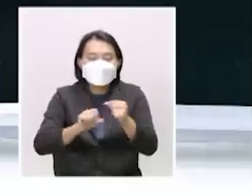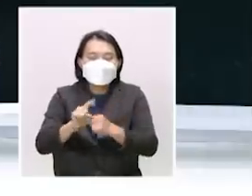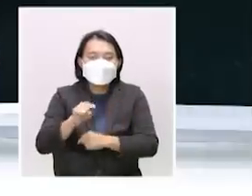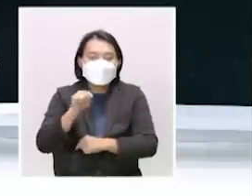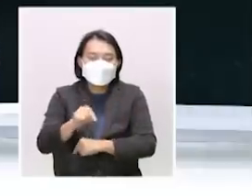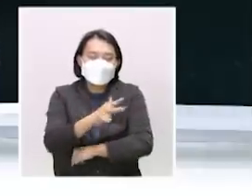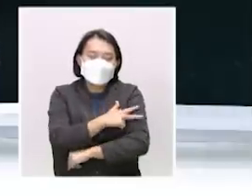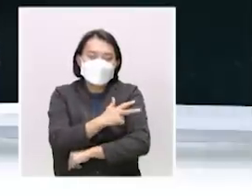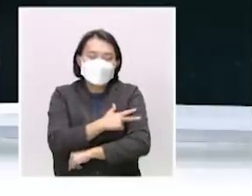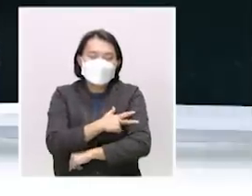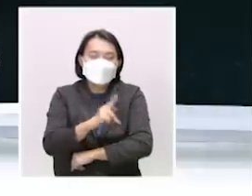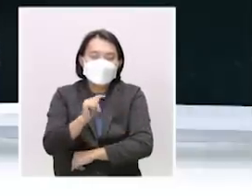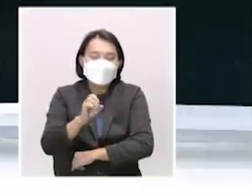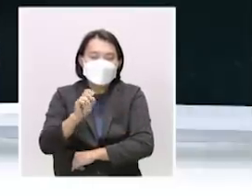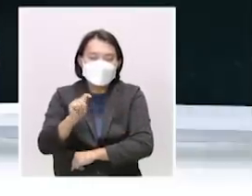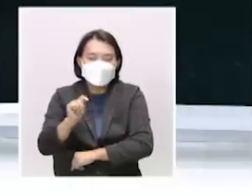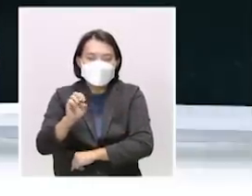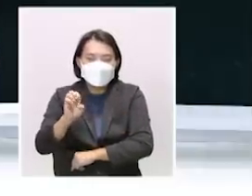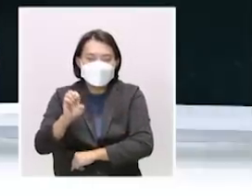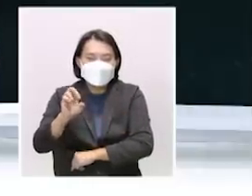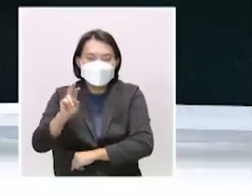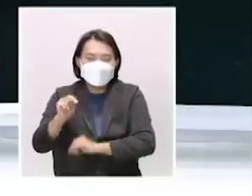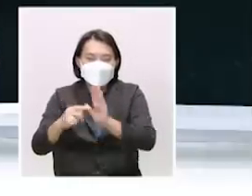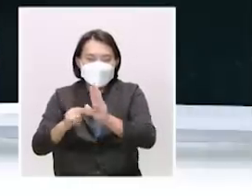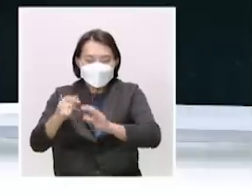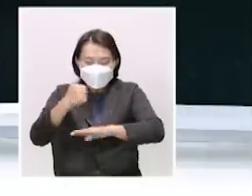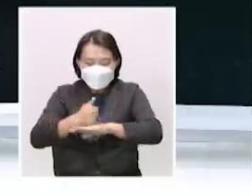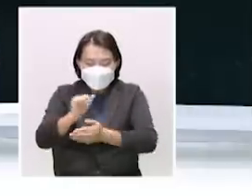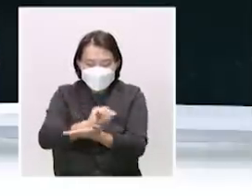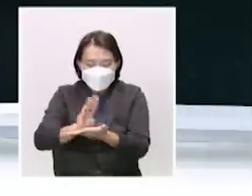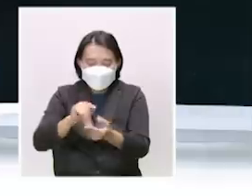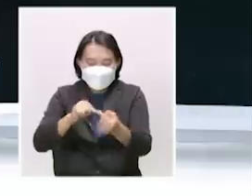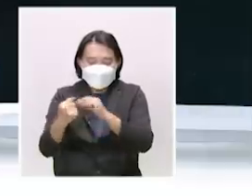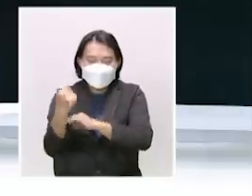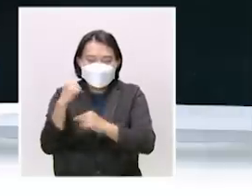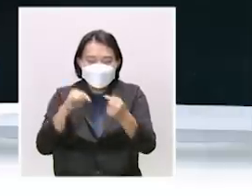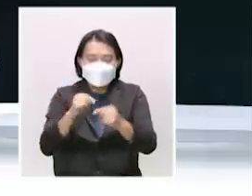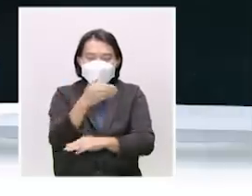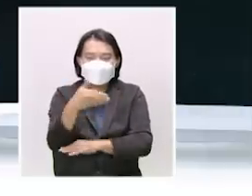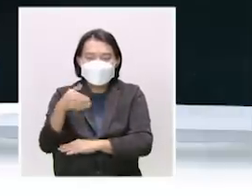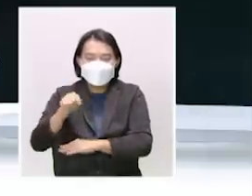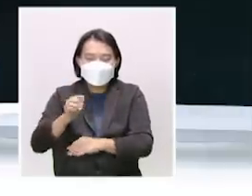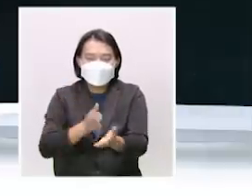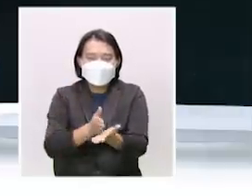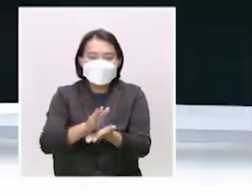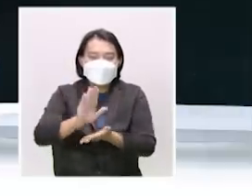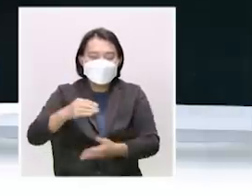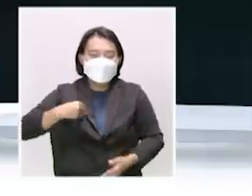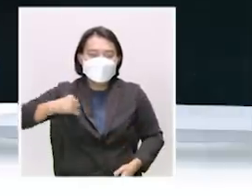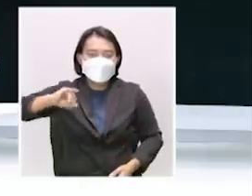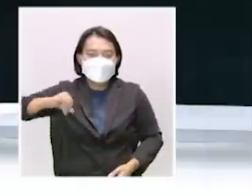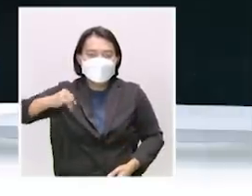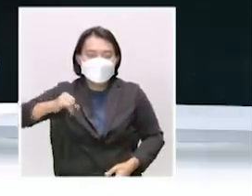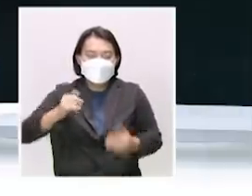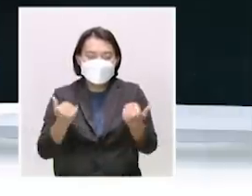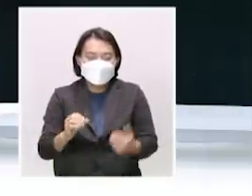อารย์ด็อคเตอทิตินันพงสุที่รักนะค่ท่เป็ผู้บริการสถาบัศึษาความมนคงและนานชาิคณะรัฐษาจุราลงกรมหาที่